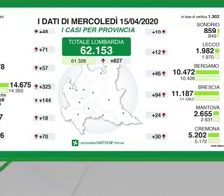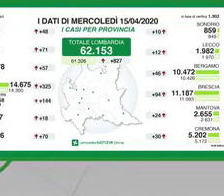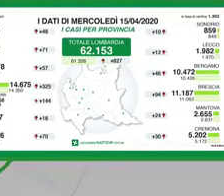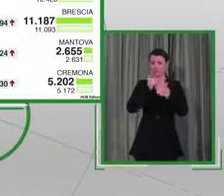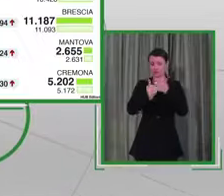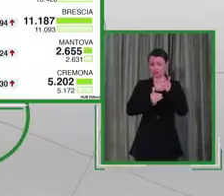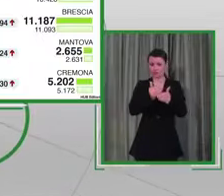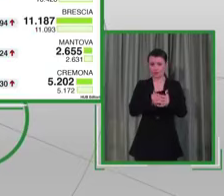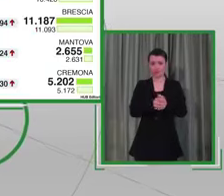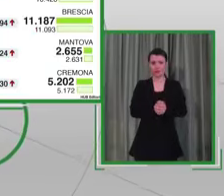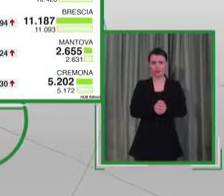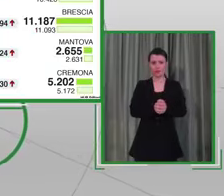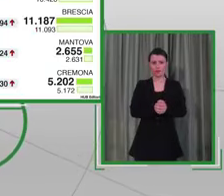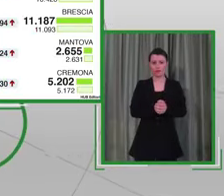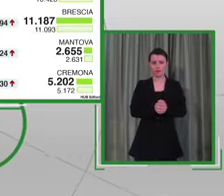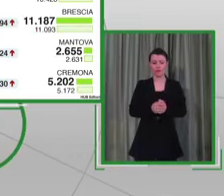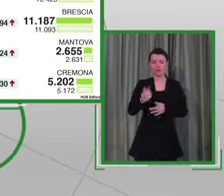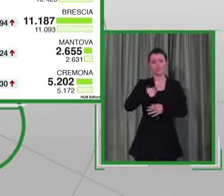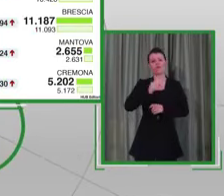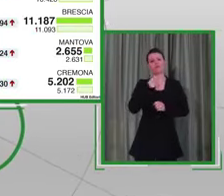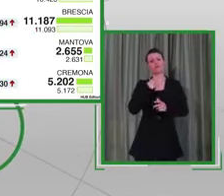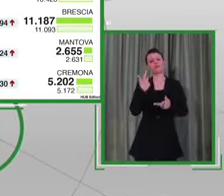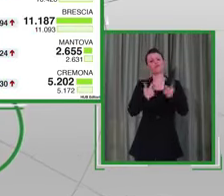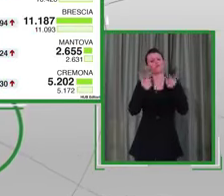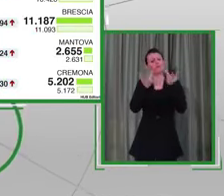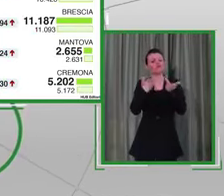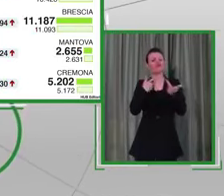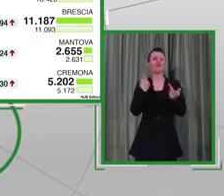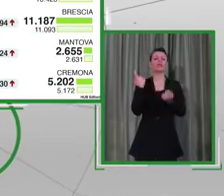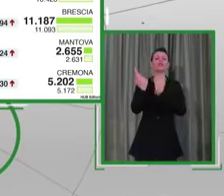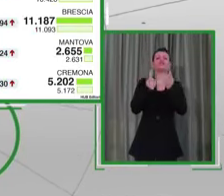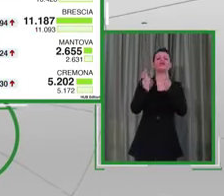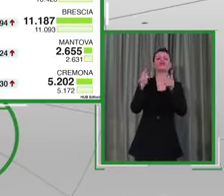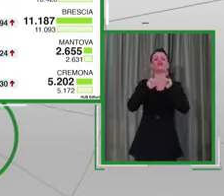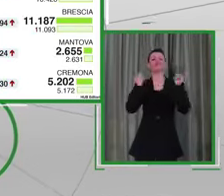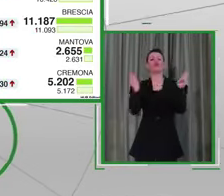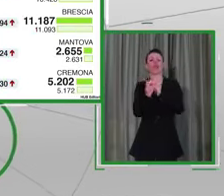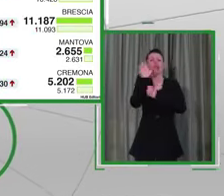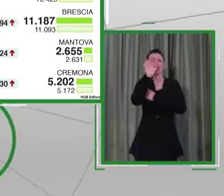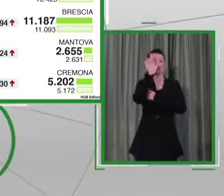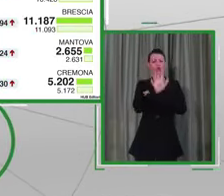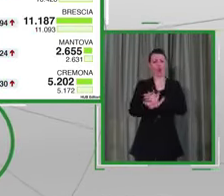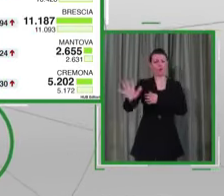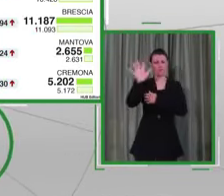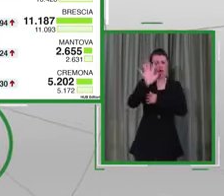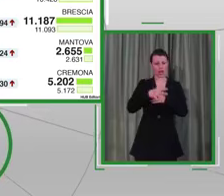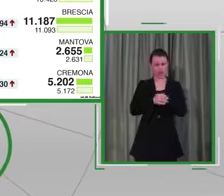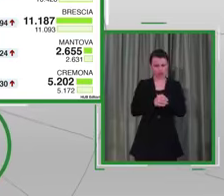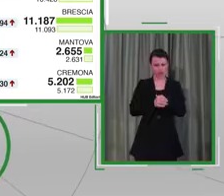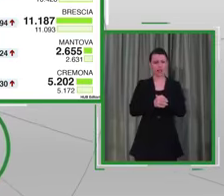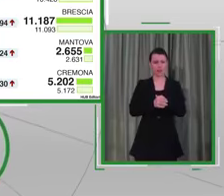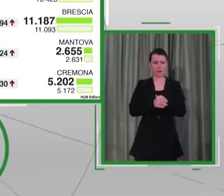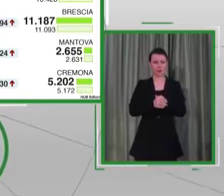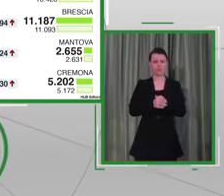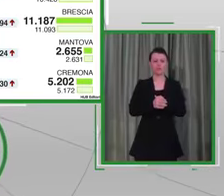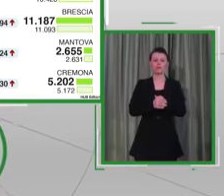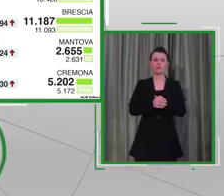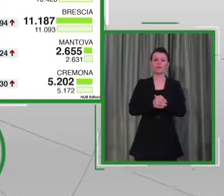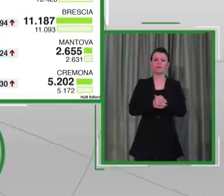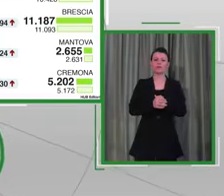segnalare l'andamento complessivo di regione lombardia andando ad allocare il numero